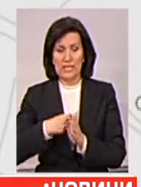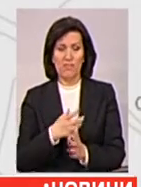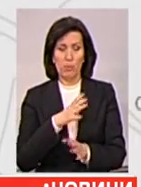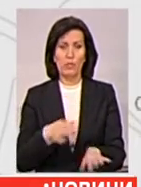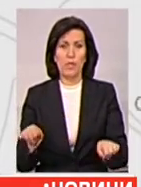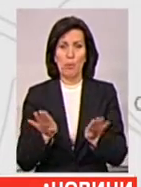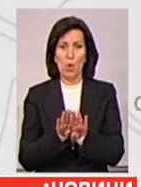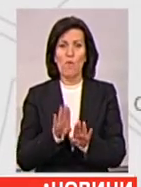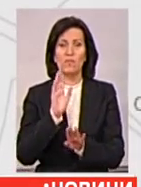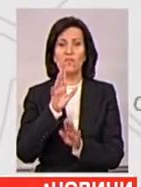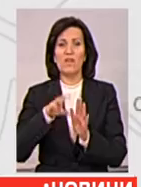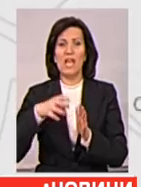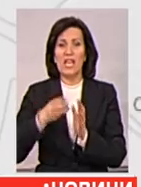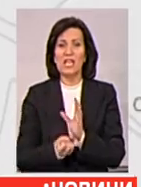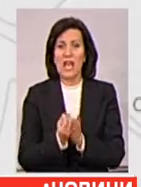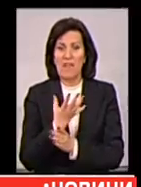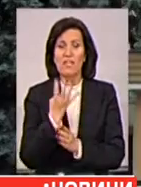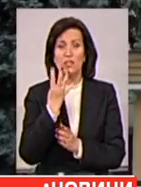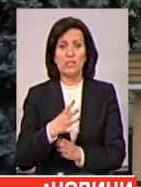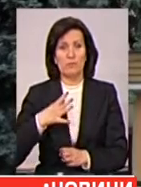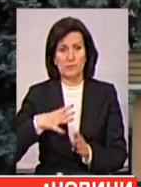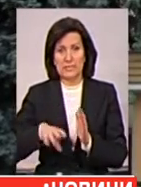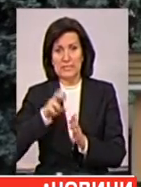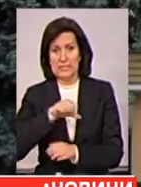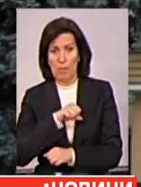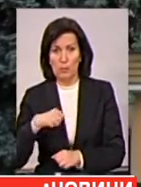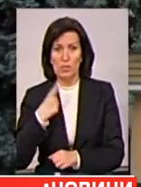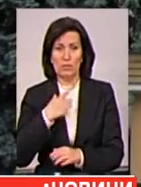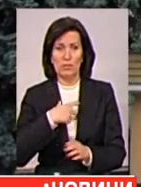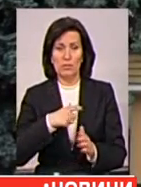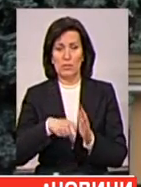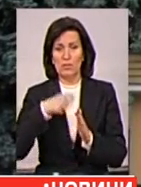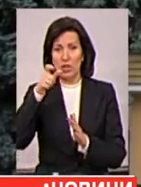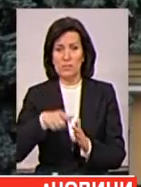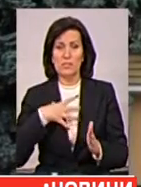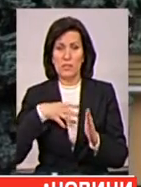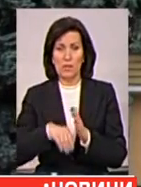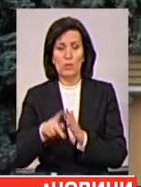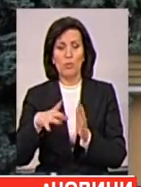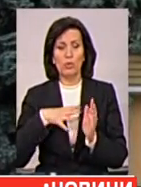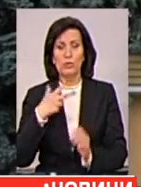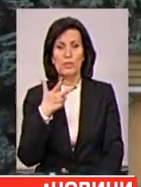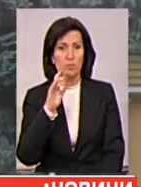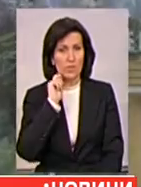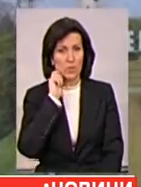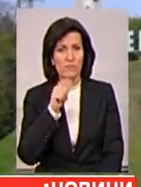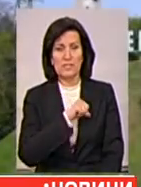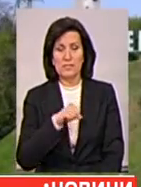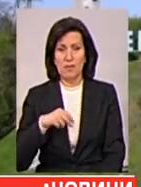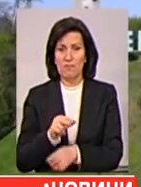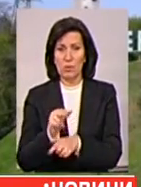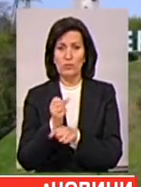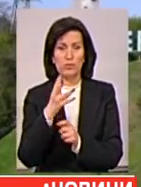з них вдалося вийти на поверхню самостійно. Ще один шахтар загинув. Колеги кажуть, йому було 35 років, він сам